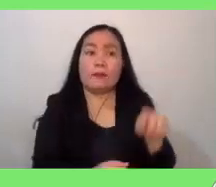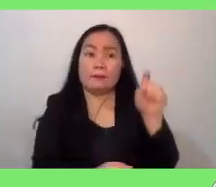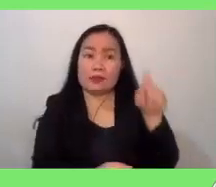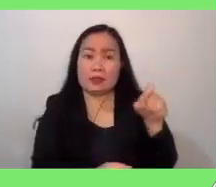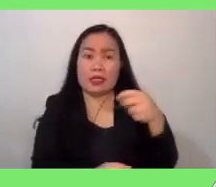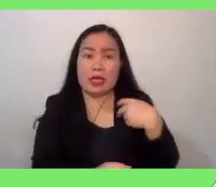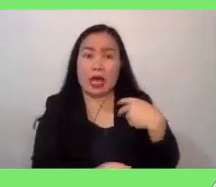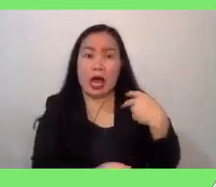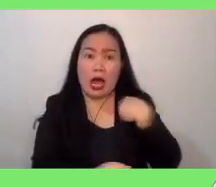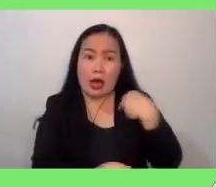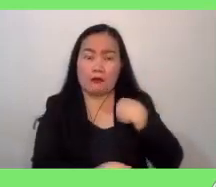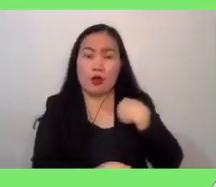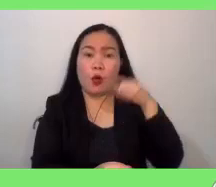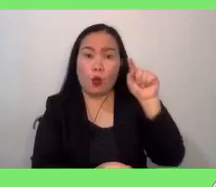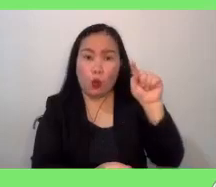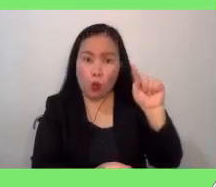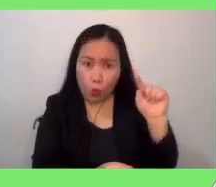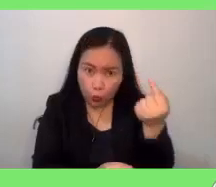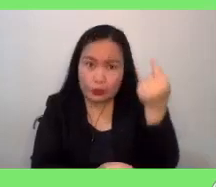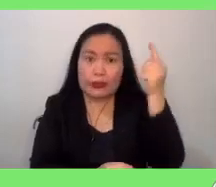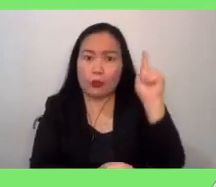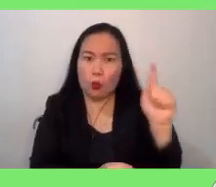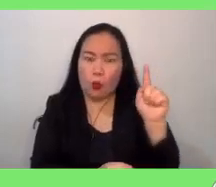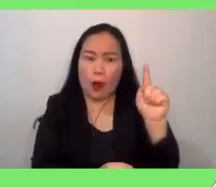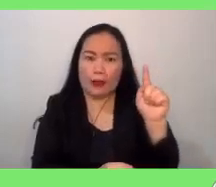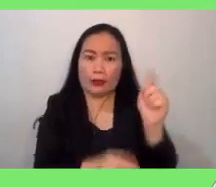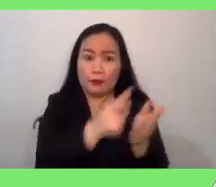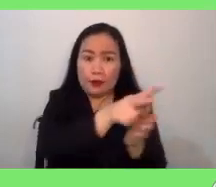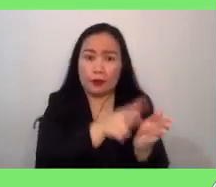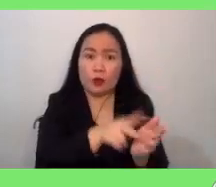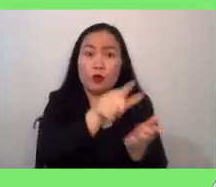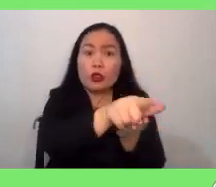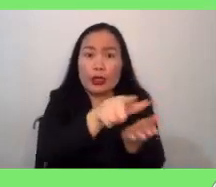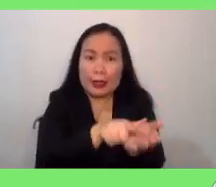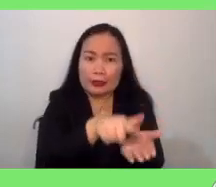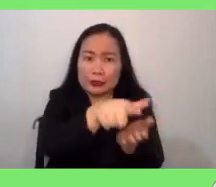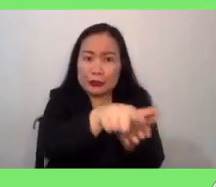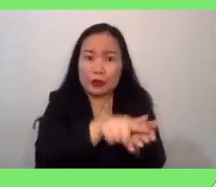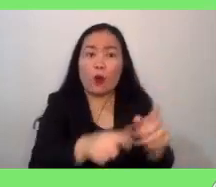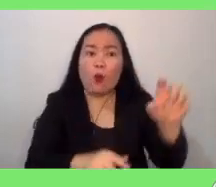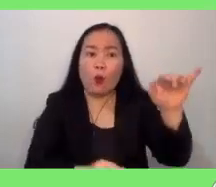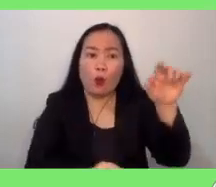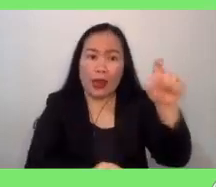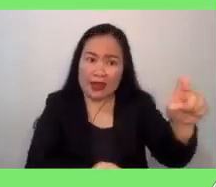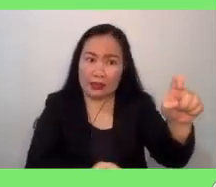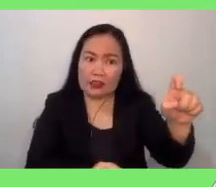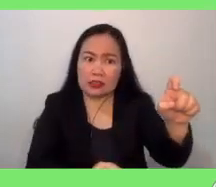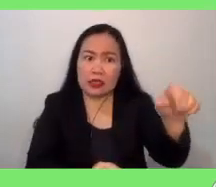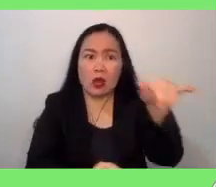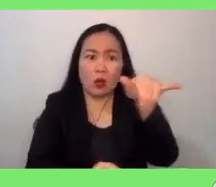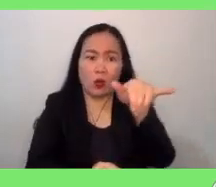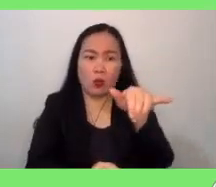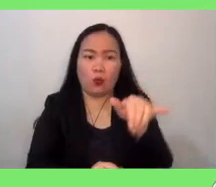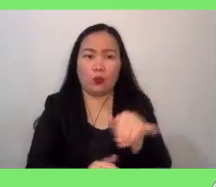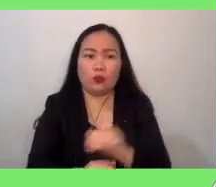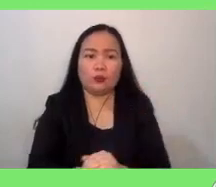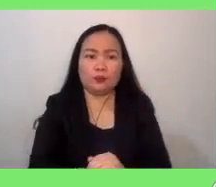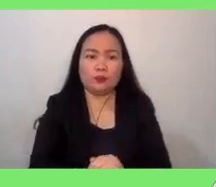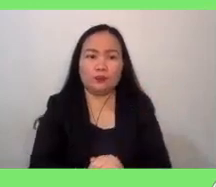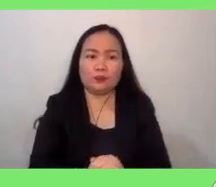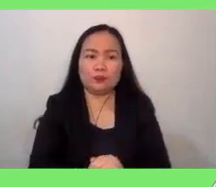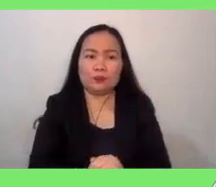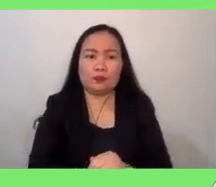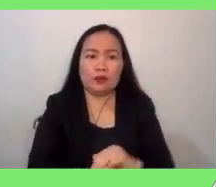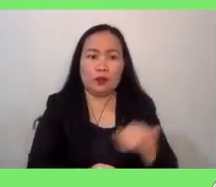Dapat isa lang yung variable. So, kapag nakita mo dito, ano ang variable dito? X. Isa lang. Ano ang variable dito? Y. Okay. Yung